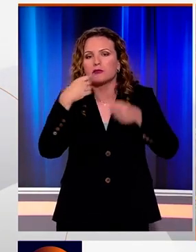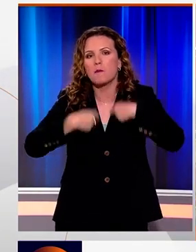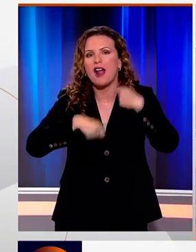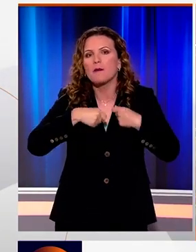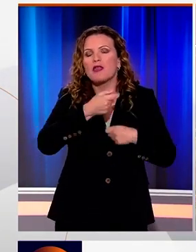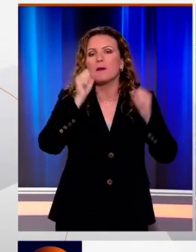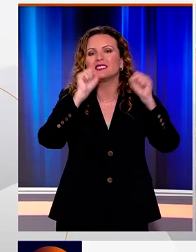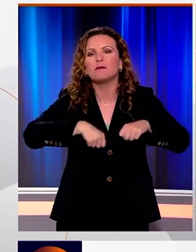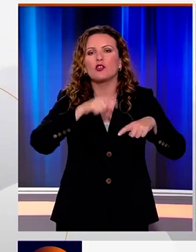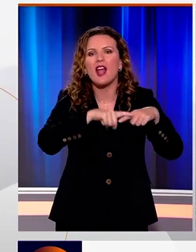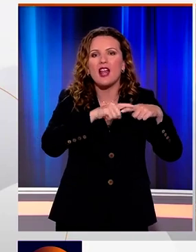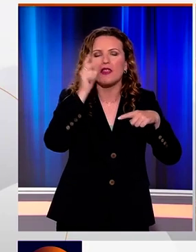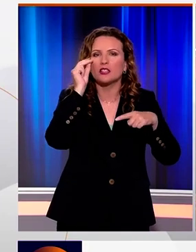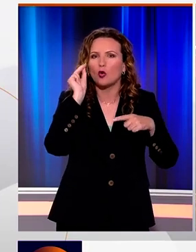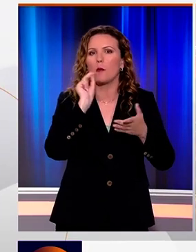των Πρεσπών.